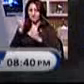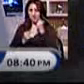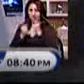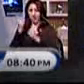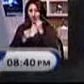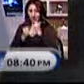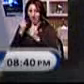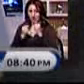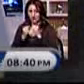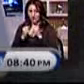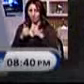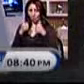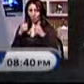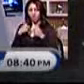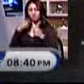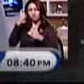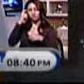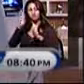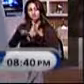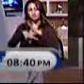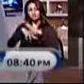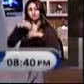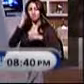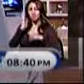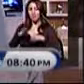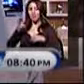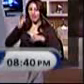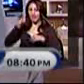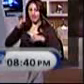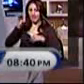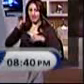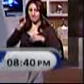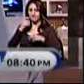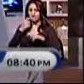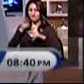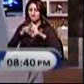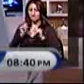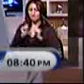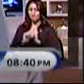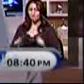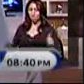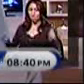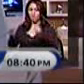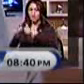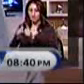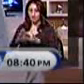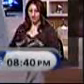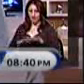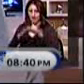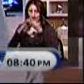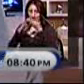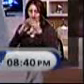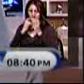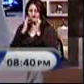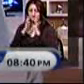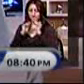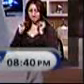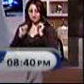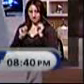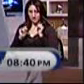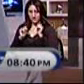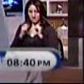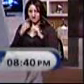جدا لاي روائي، وهو انه بقى فيه مجتمع الخدم في نادي السيارات ومعظمهم او كلهم من جنوب مصر،